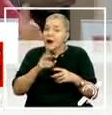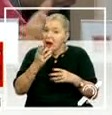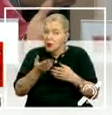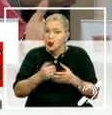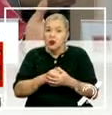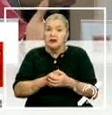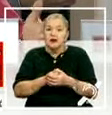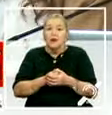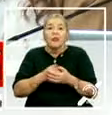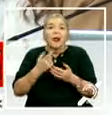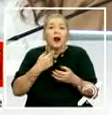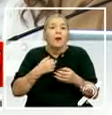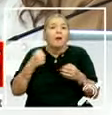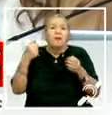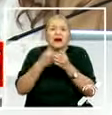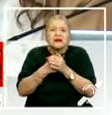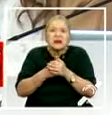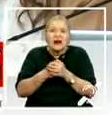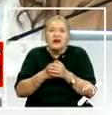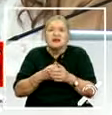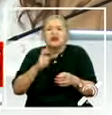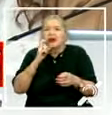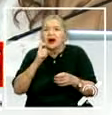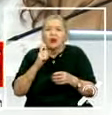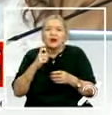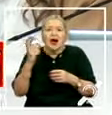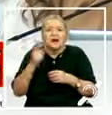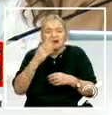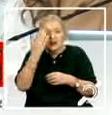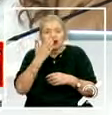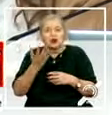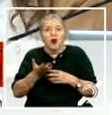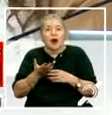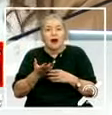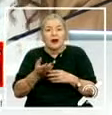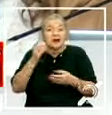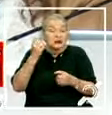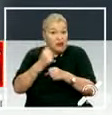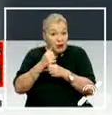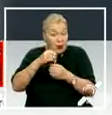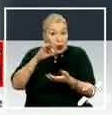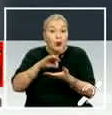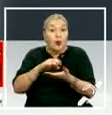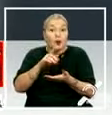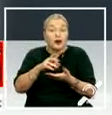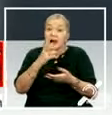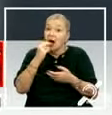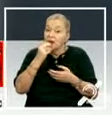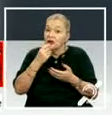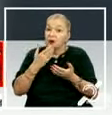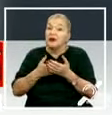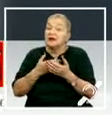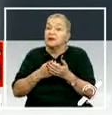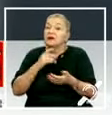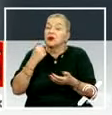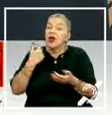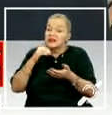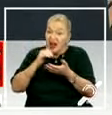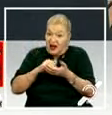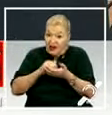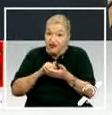fenomenul violenței în școli s au venit și cu o serie de propuneri chiar s a vorbit de necesitatea